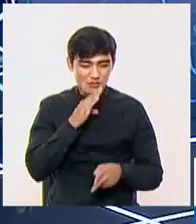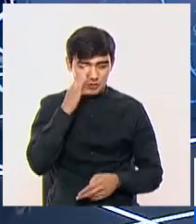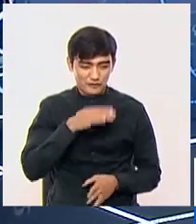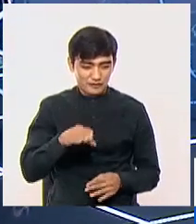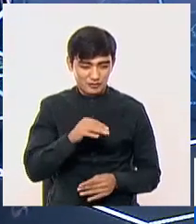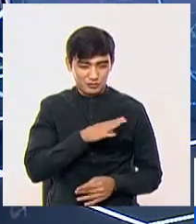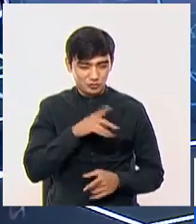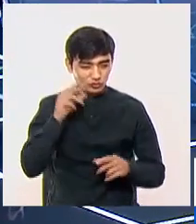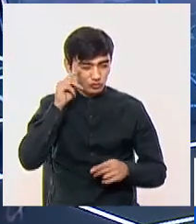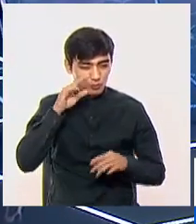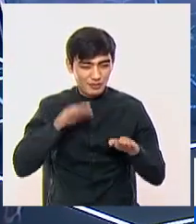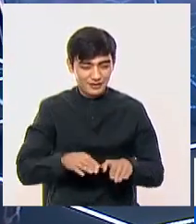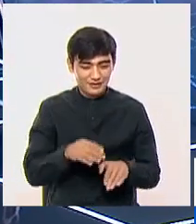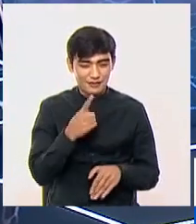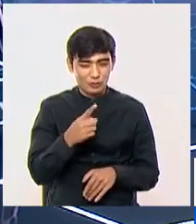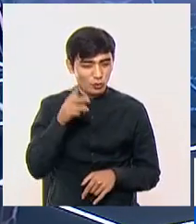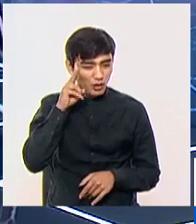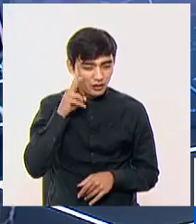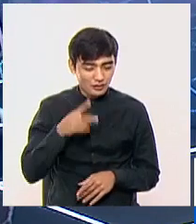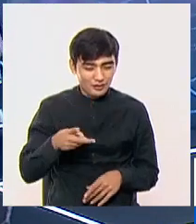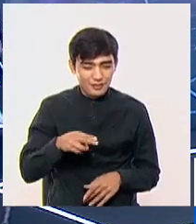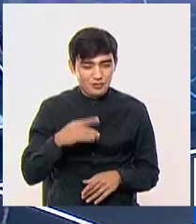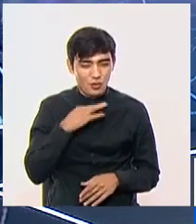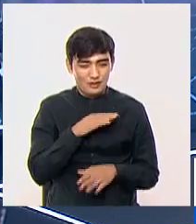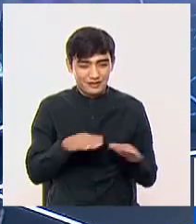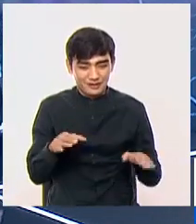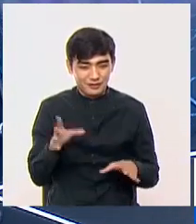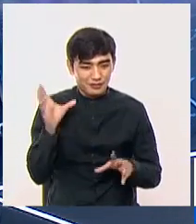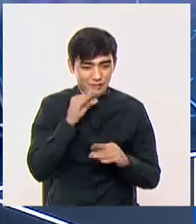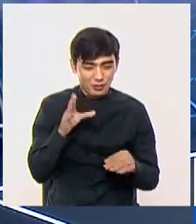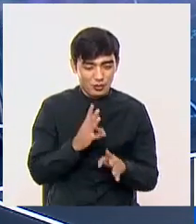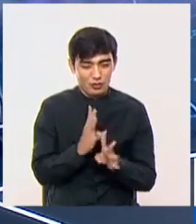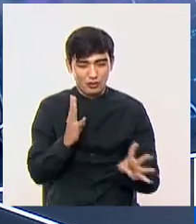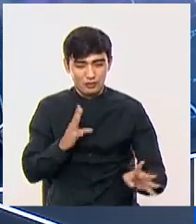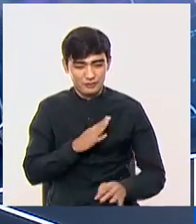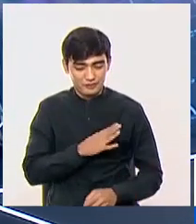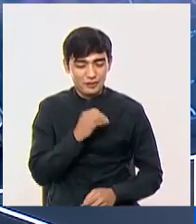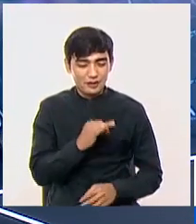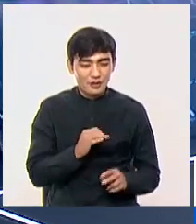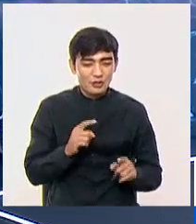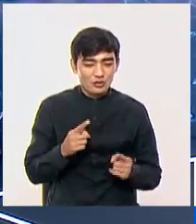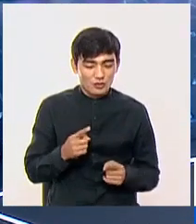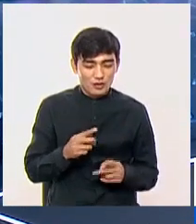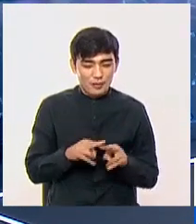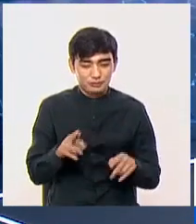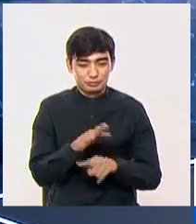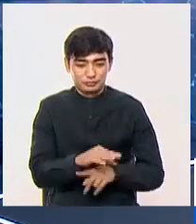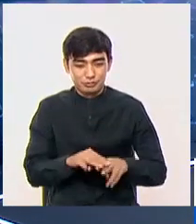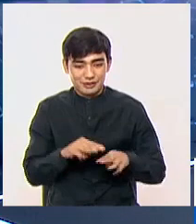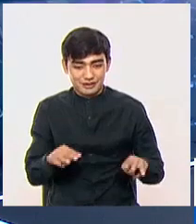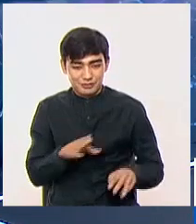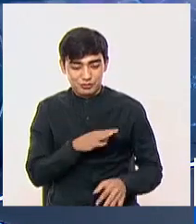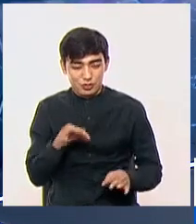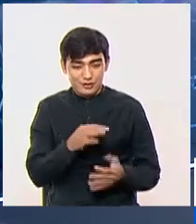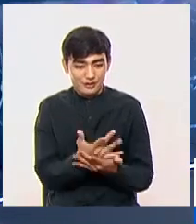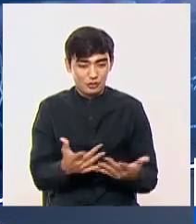учебном заведении всего одна уборная, и многие дети не успевают отстоять очередь. Почему, несмотря на поручение министра просвещения,